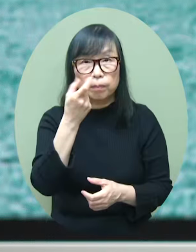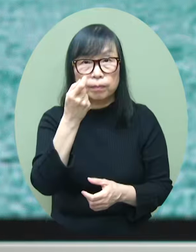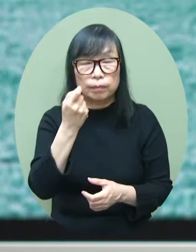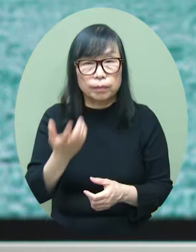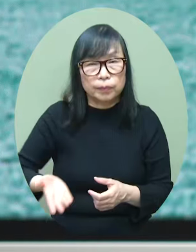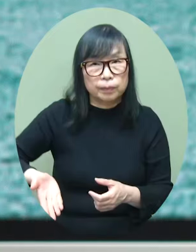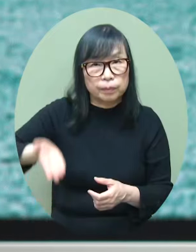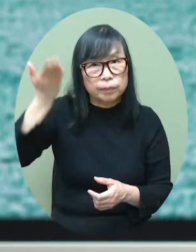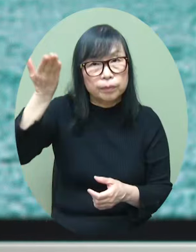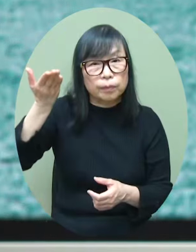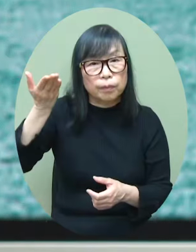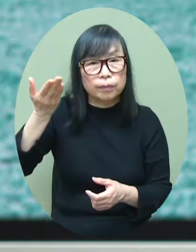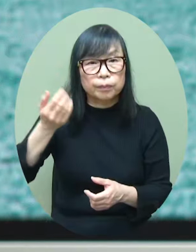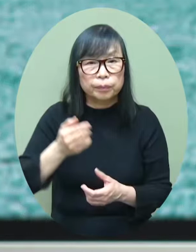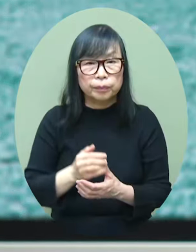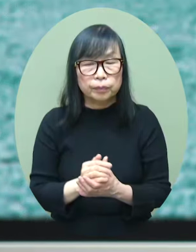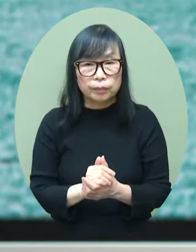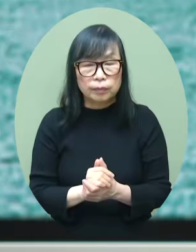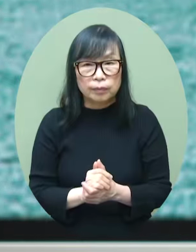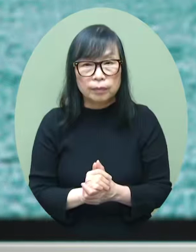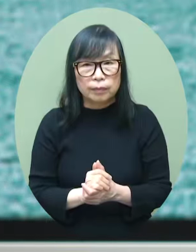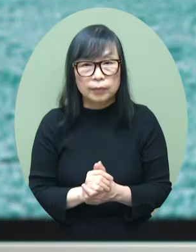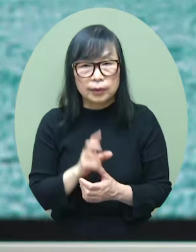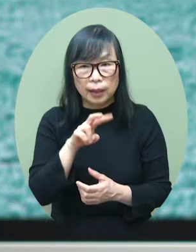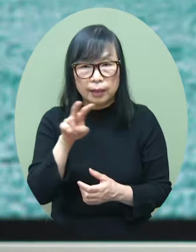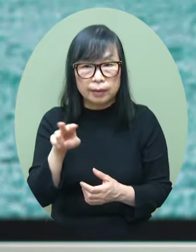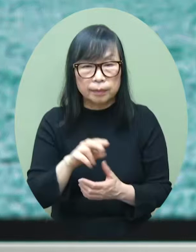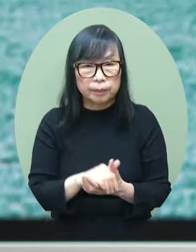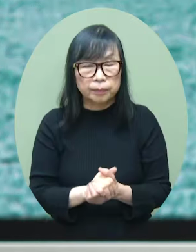講，由睇先啊，